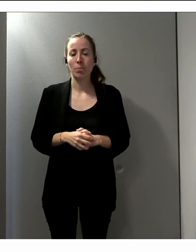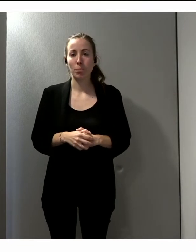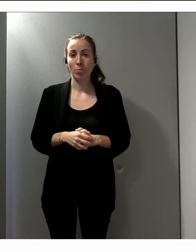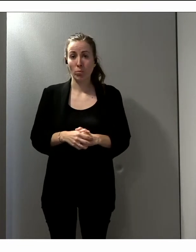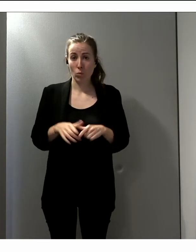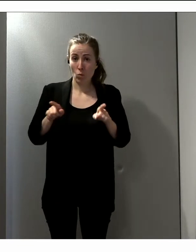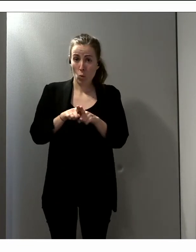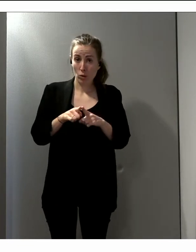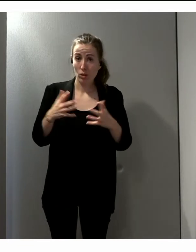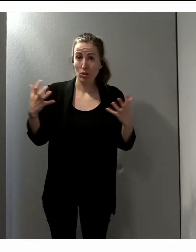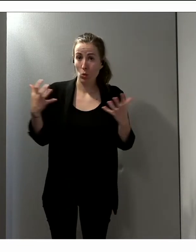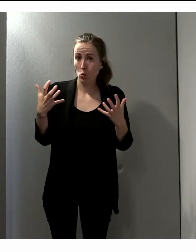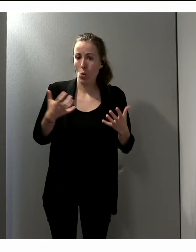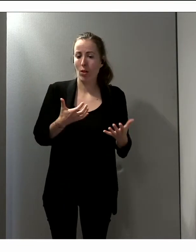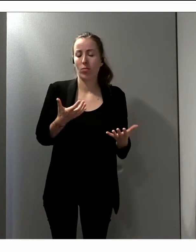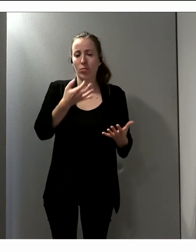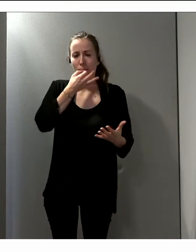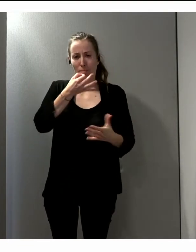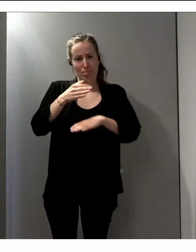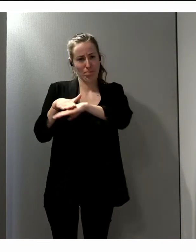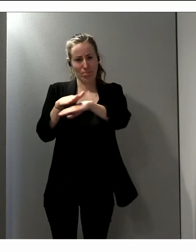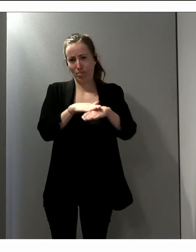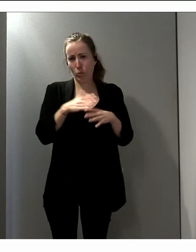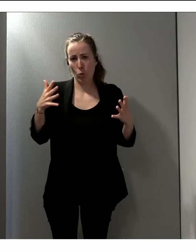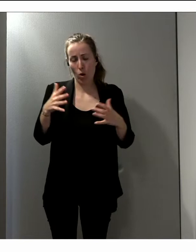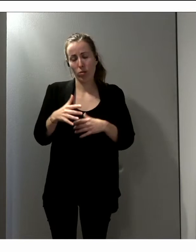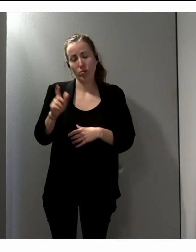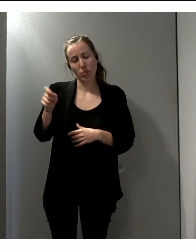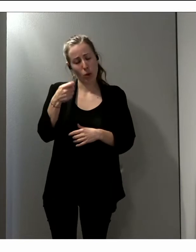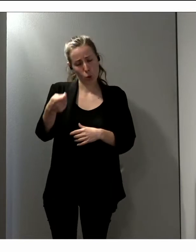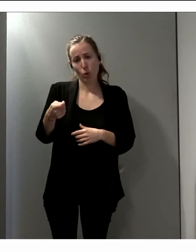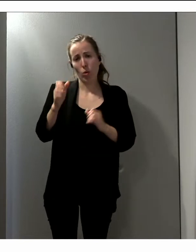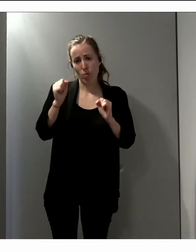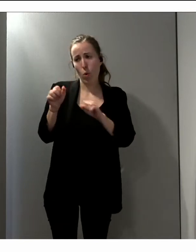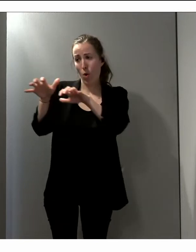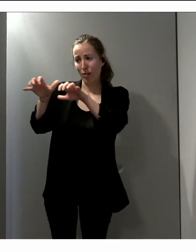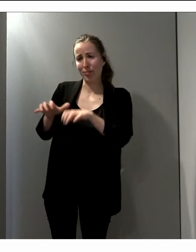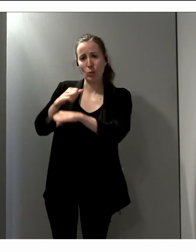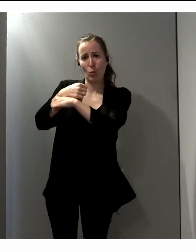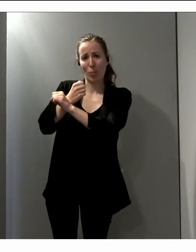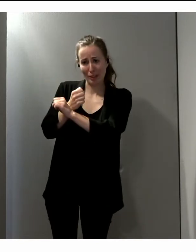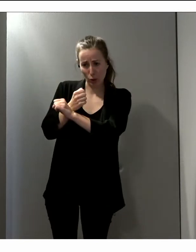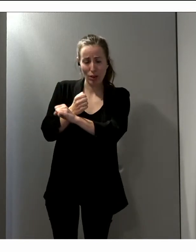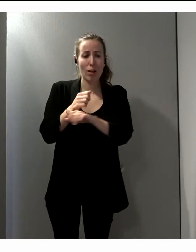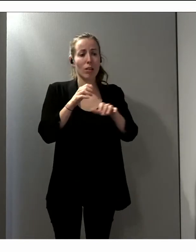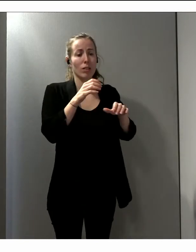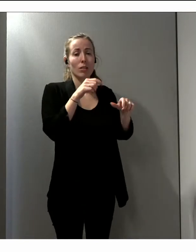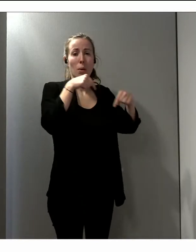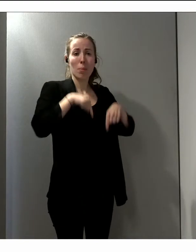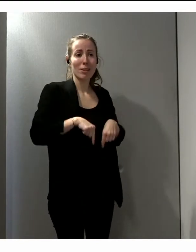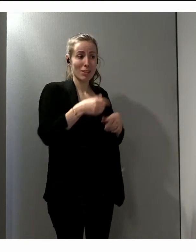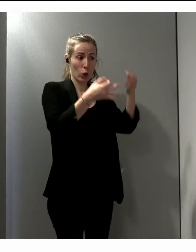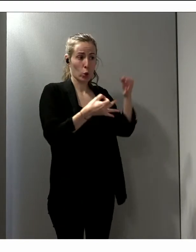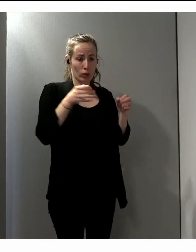dire que oui, il est possible je vais rassurer, de travailler avec l'administration pénitentiaire, de travailler avec le ministère de la